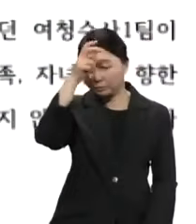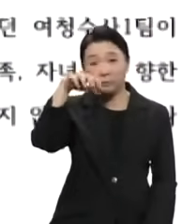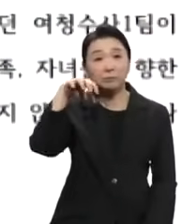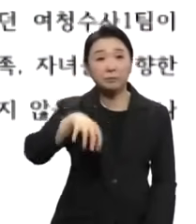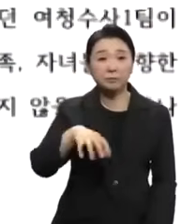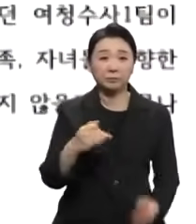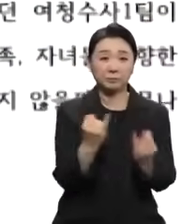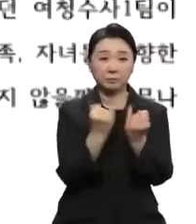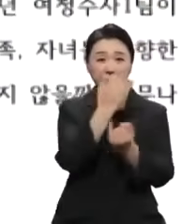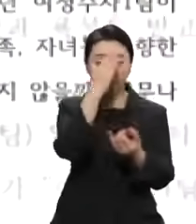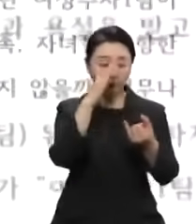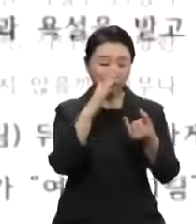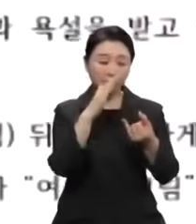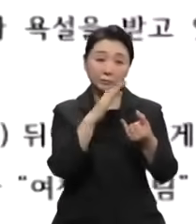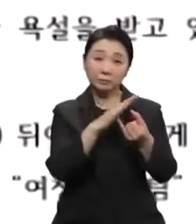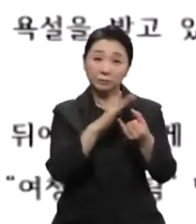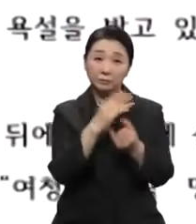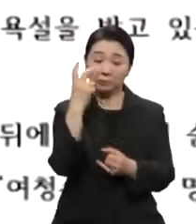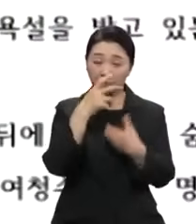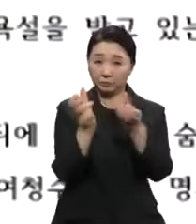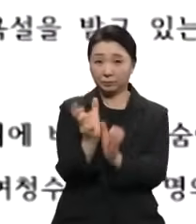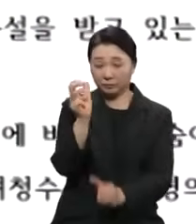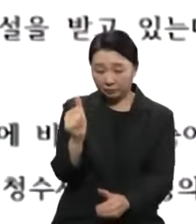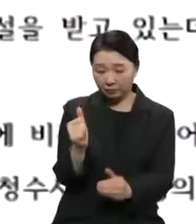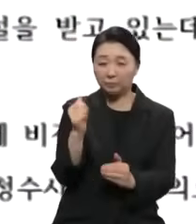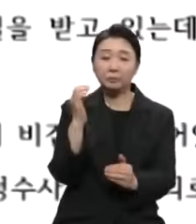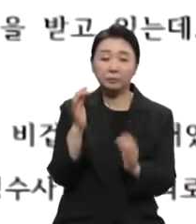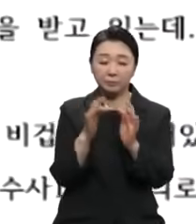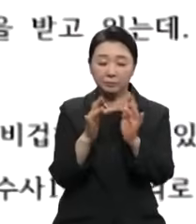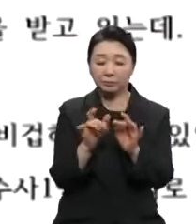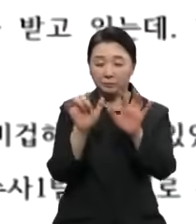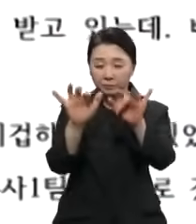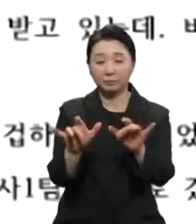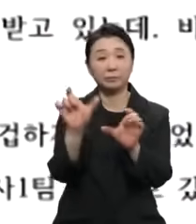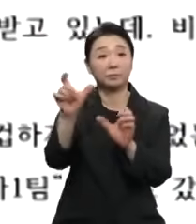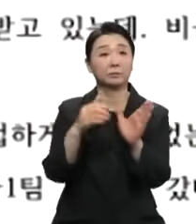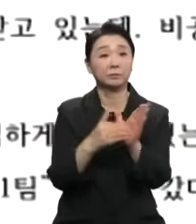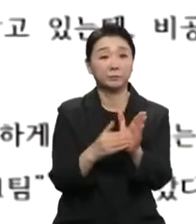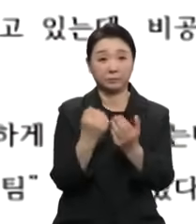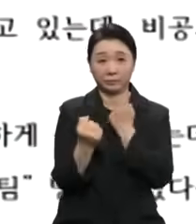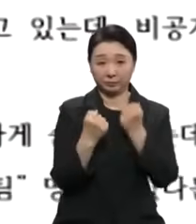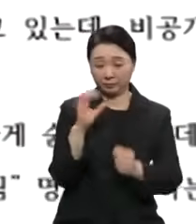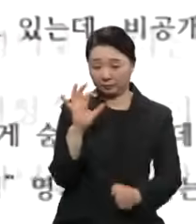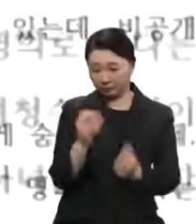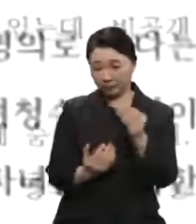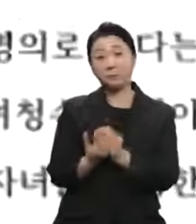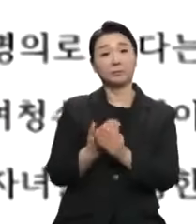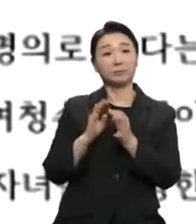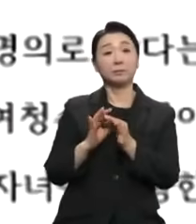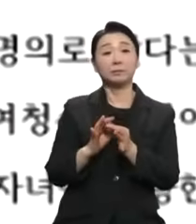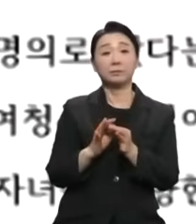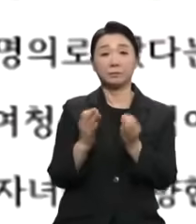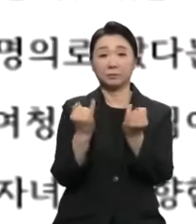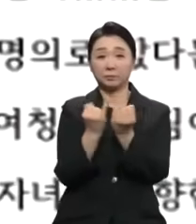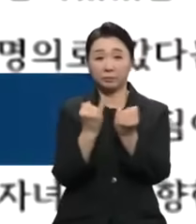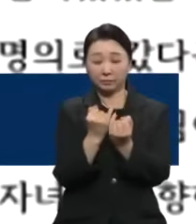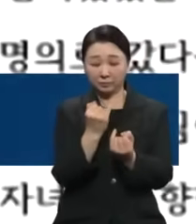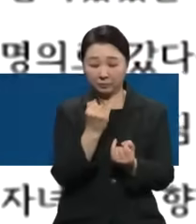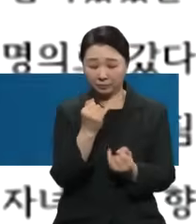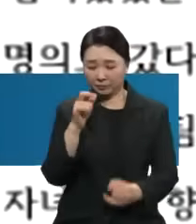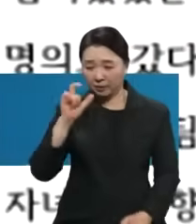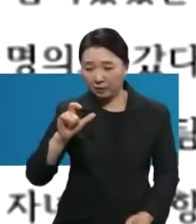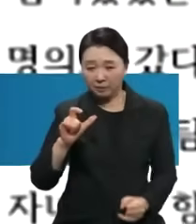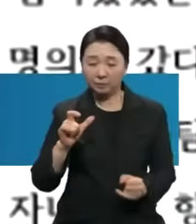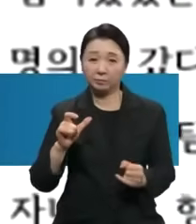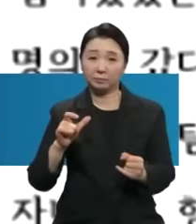여성 청소년 수사팀장은 직접 블로그에 글을 썼습니다. 헬스장 화장실 사건의 경우 여청